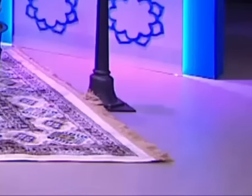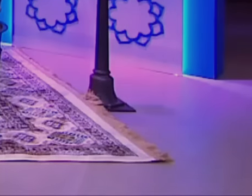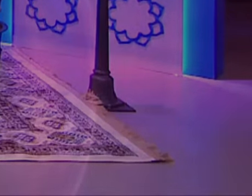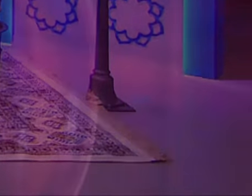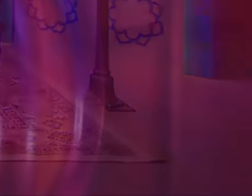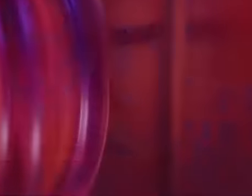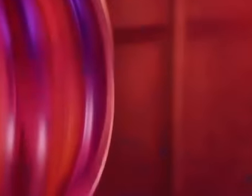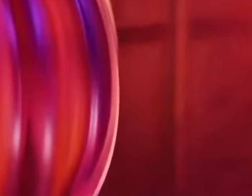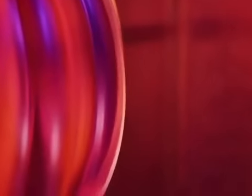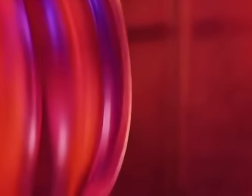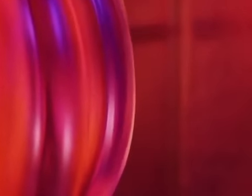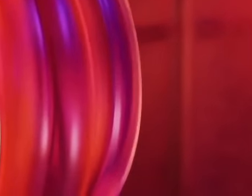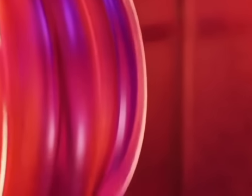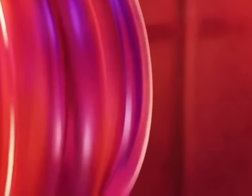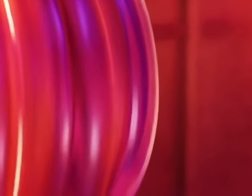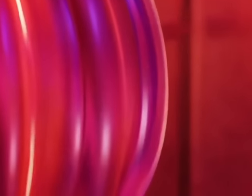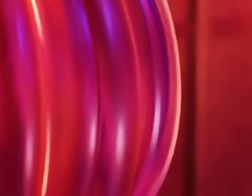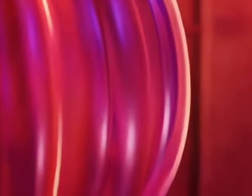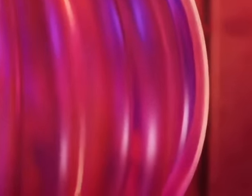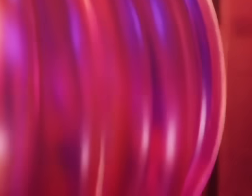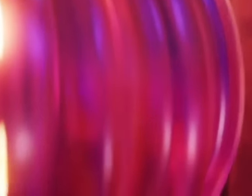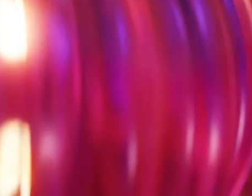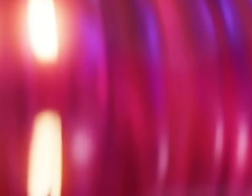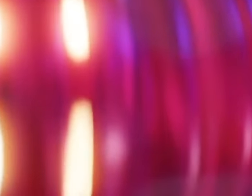Maknanya waja'alhu lana